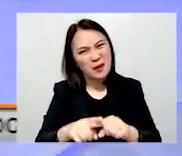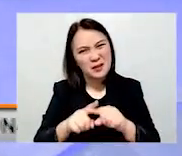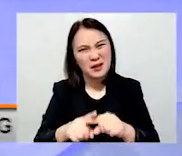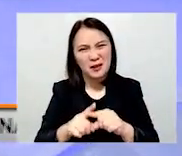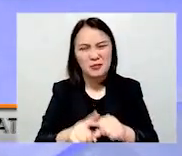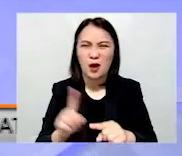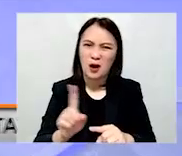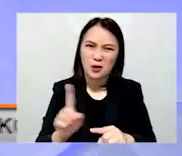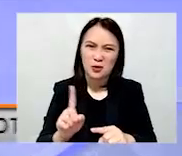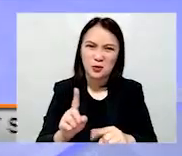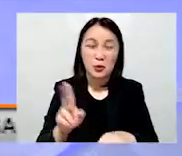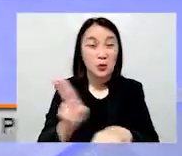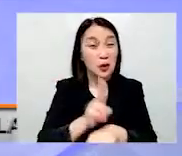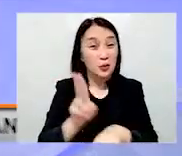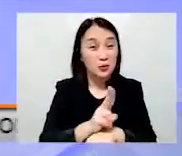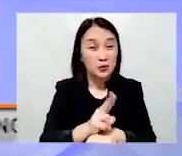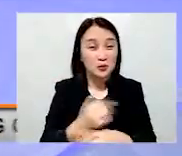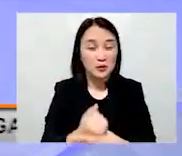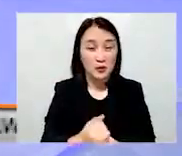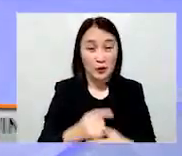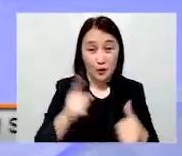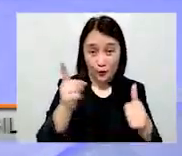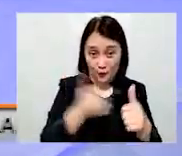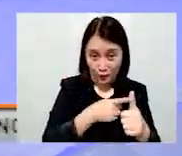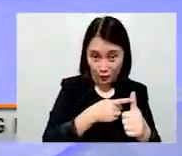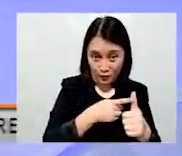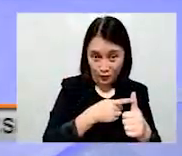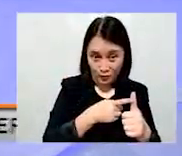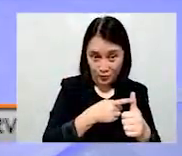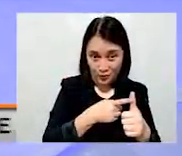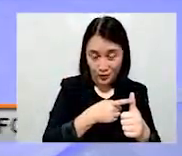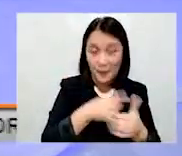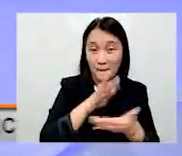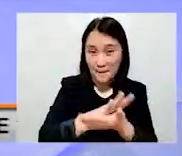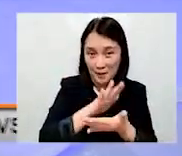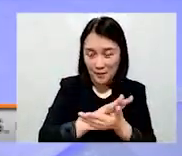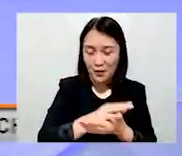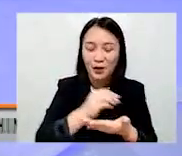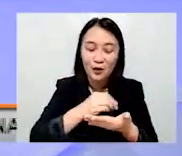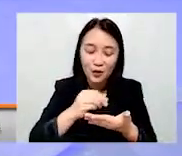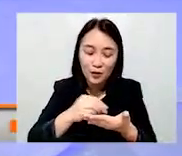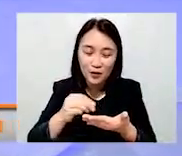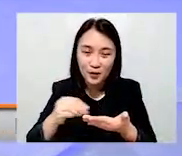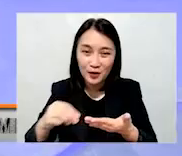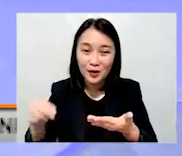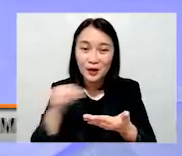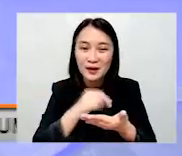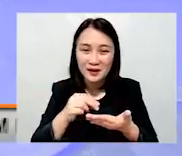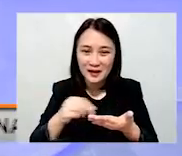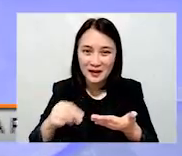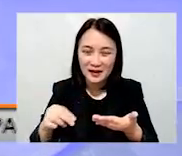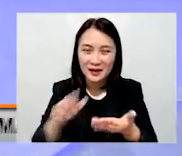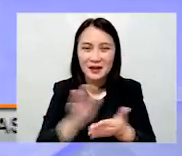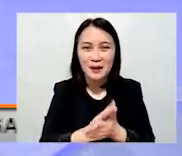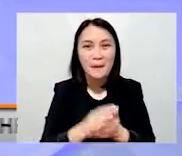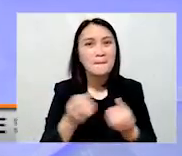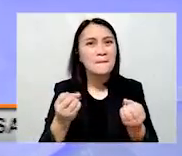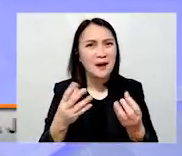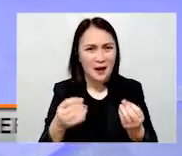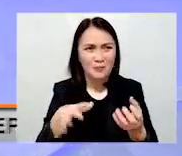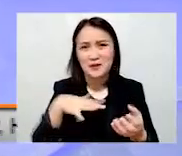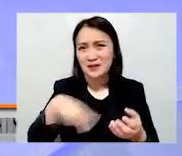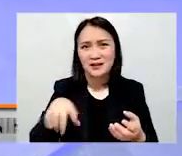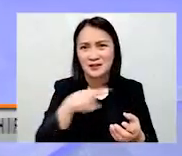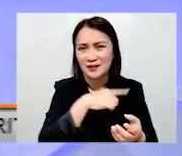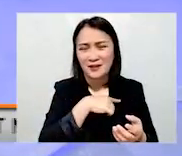ang paggagamitan. Unang-una na nga riyan ang pagsusulat. At kung writing lang din, marami po sa atin nagsimulang masanay